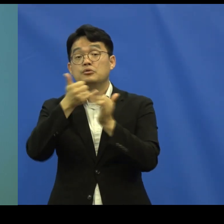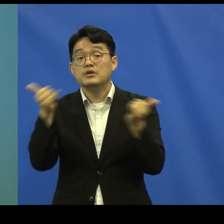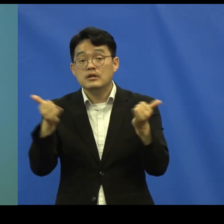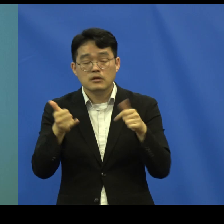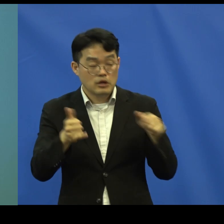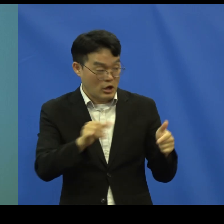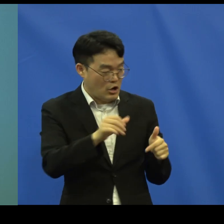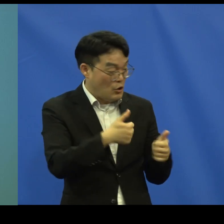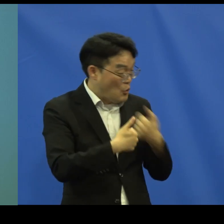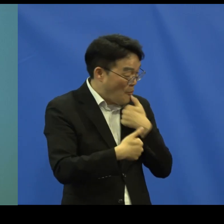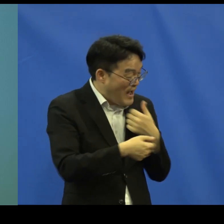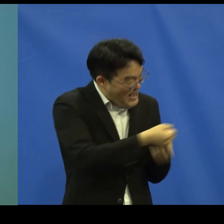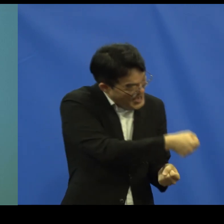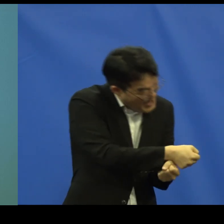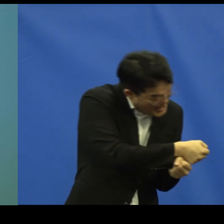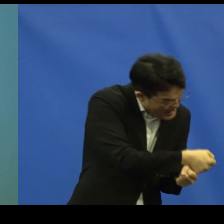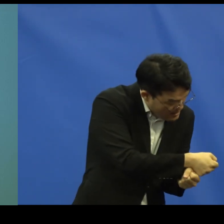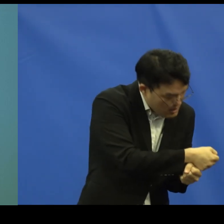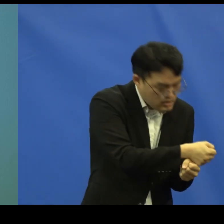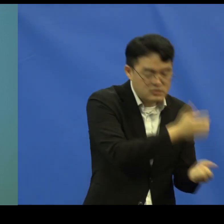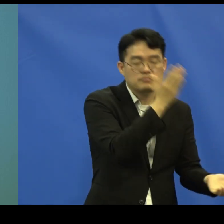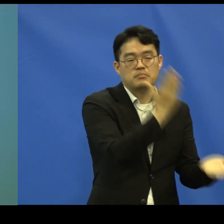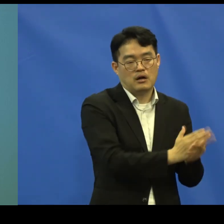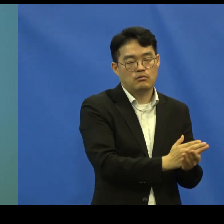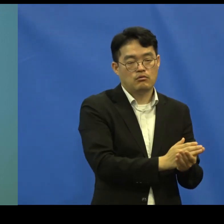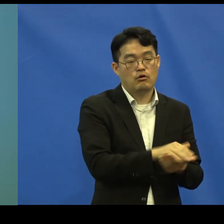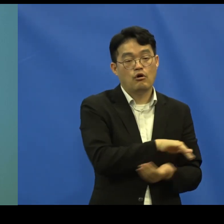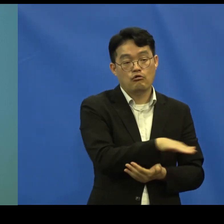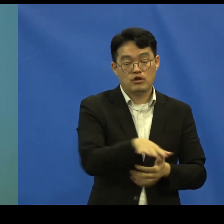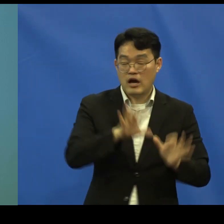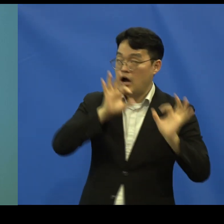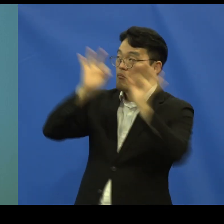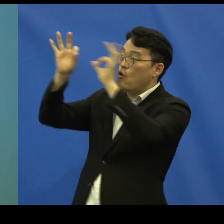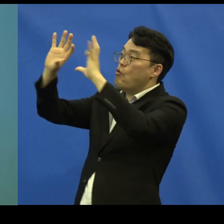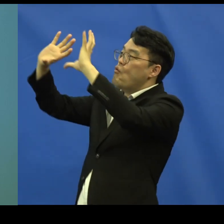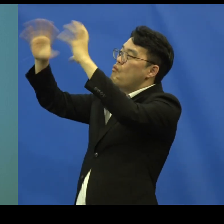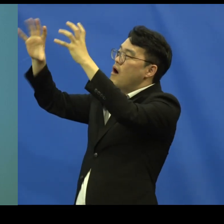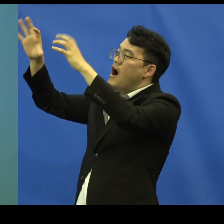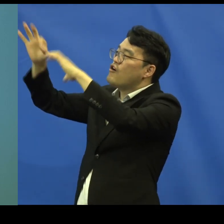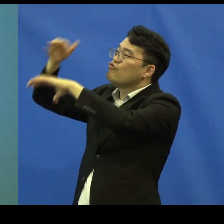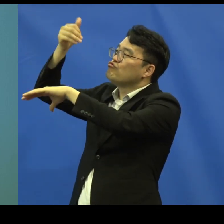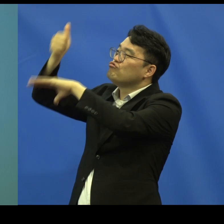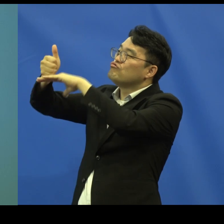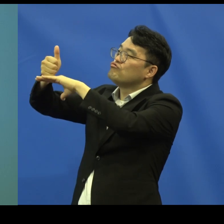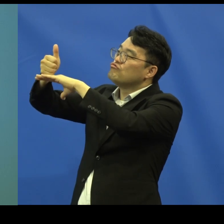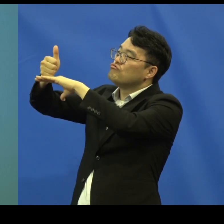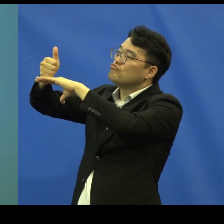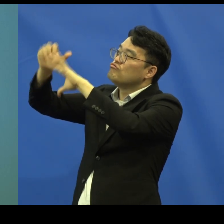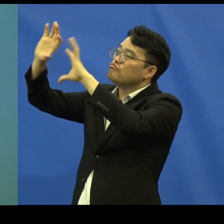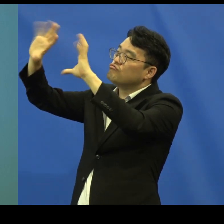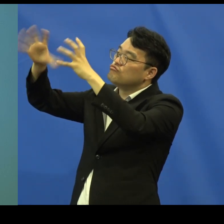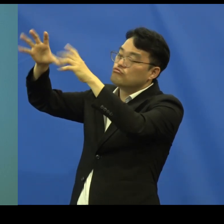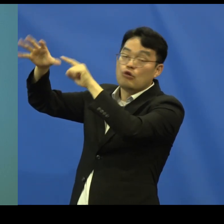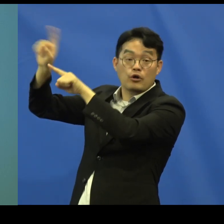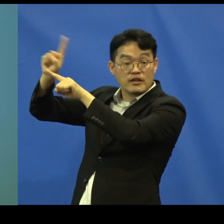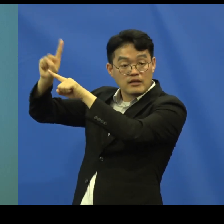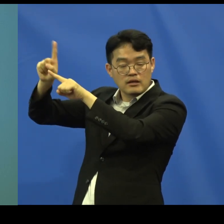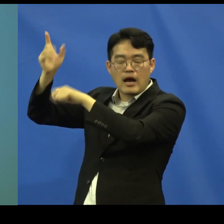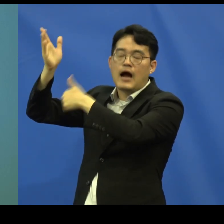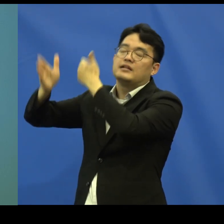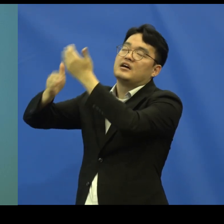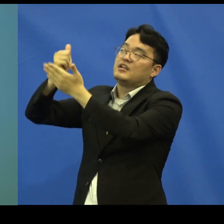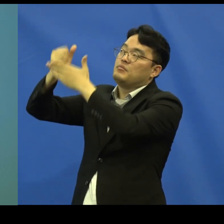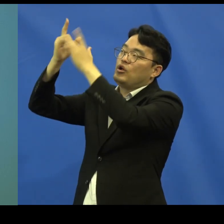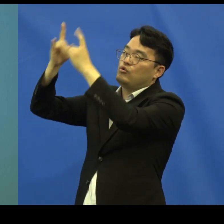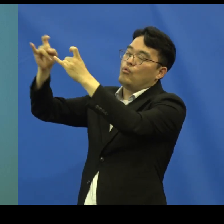무엇인지를 가르쳐주는 책이에요. 2000년의 기독교 역사 속의 글작품이 바로 이 하나님의 도성